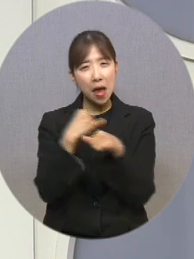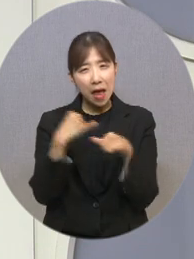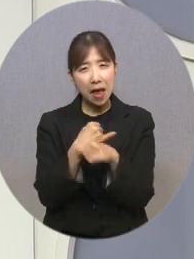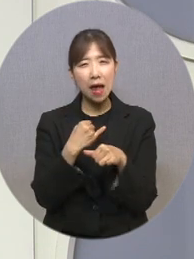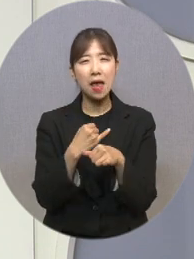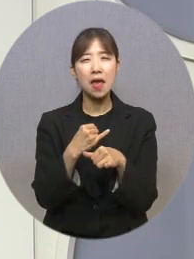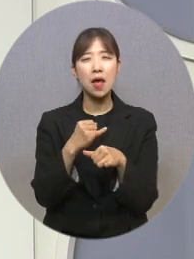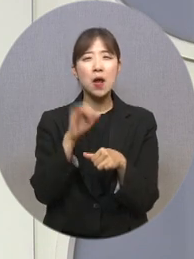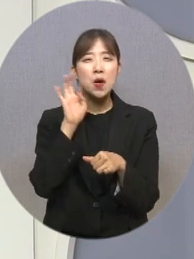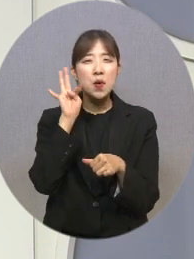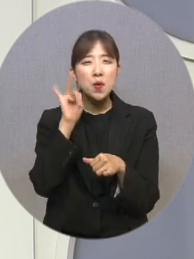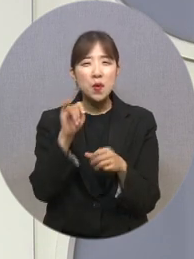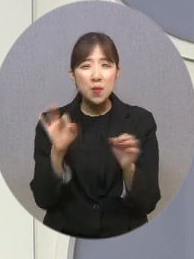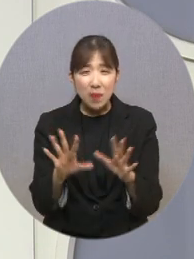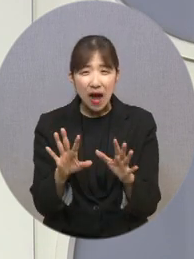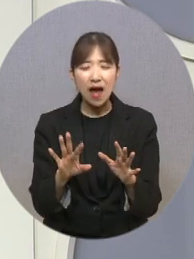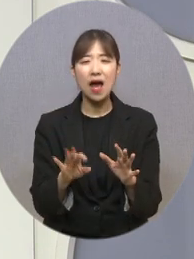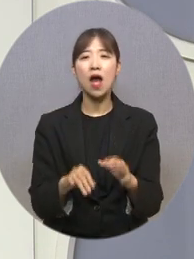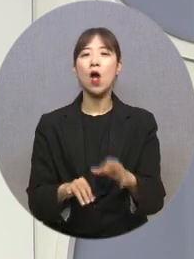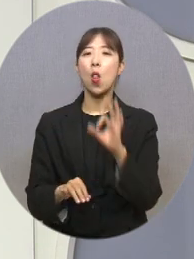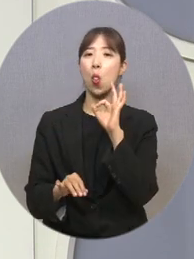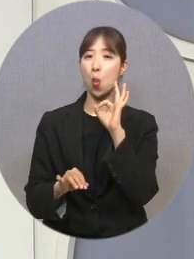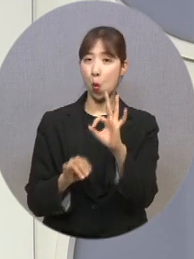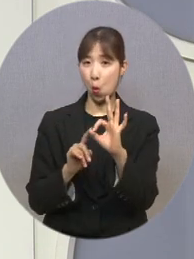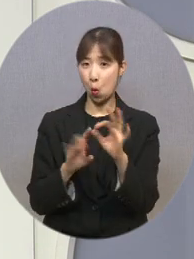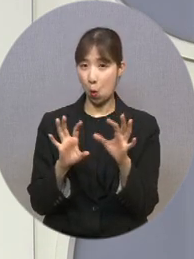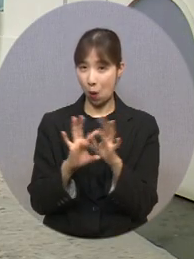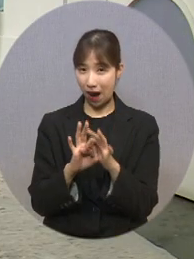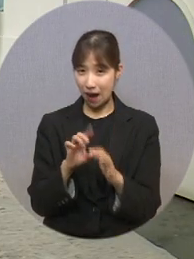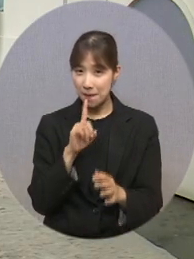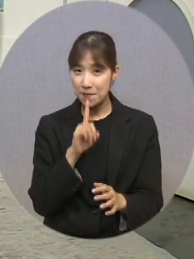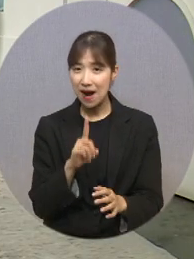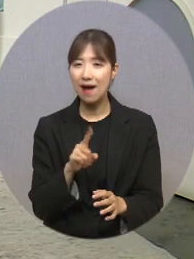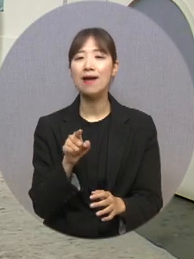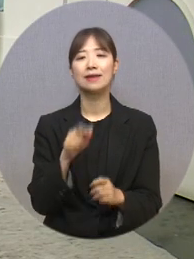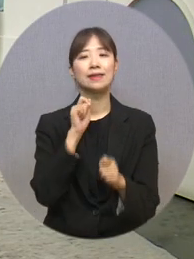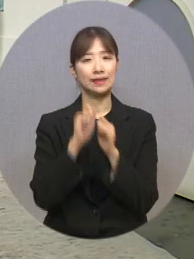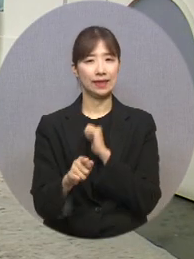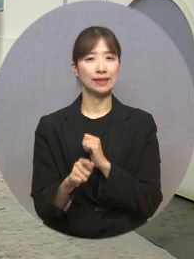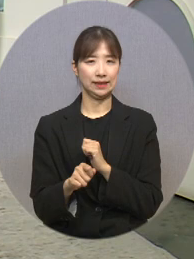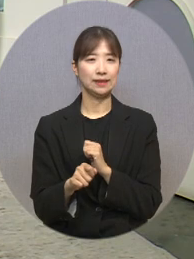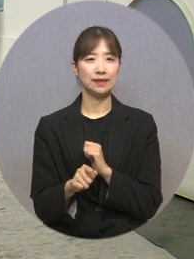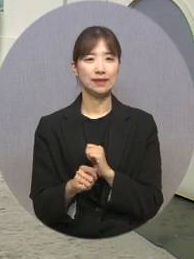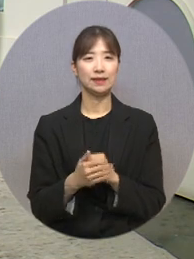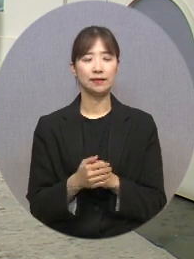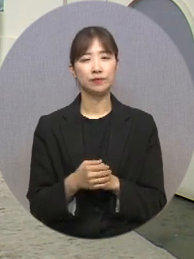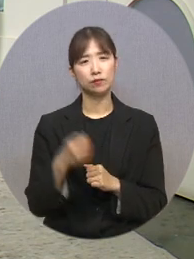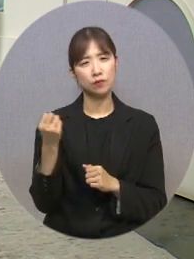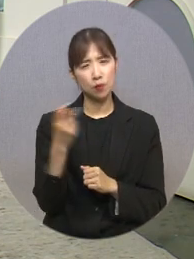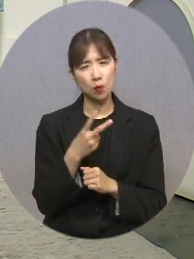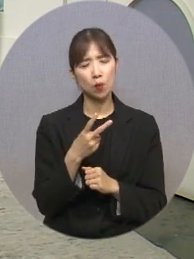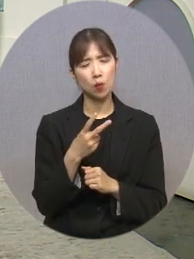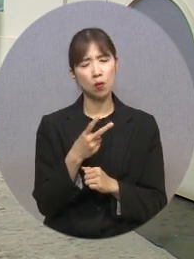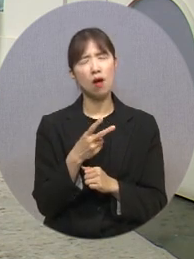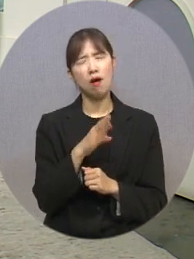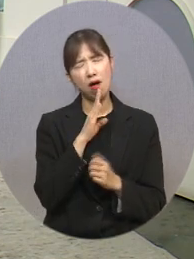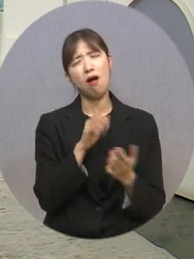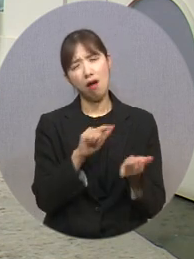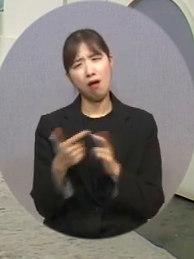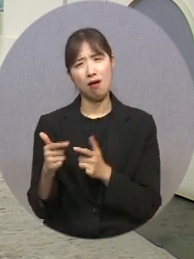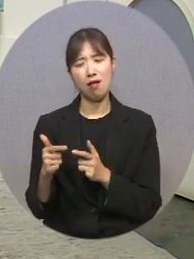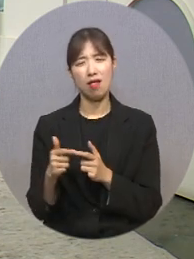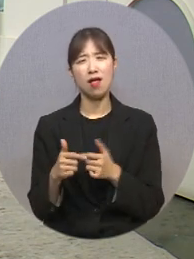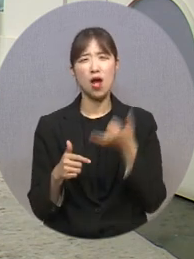얼마 안 됐는데 돈 얘기를 꺼내면 그 100% 사기입니다. 그런 게 있고 또 뭐 그 뭐 다양합니다. 그